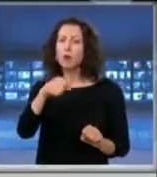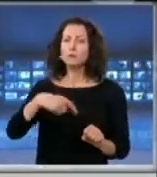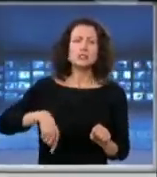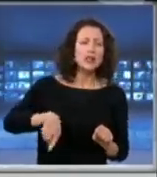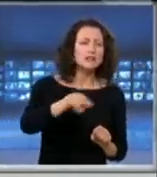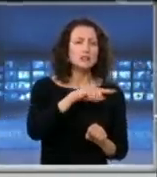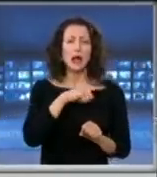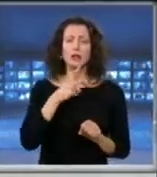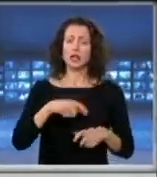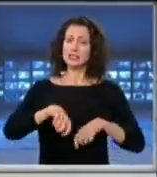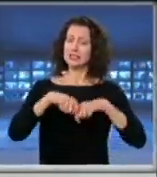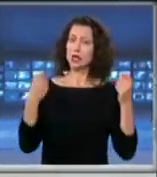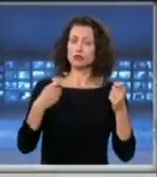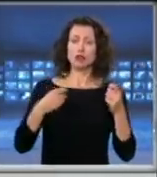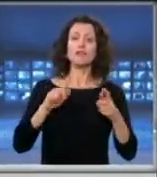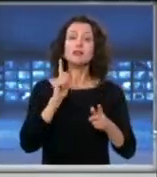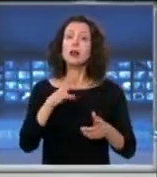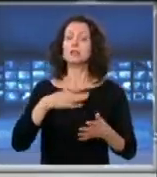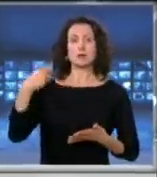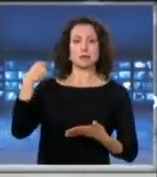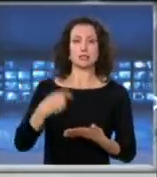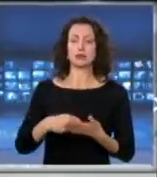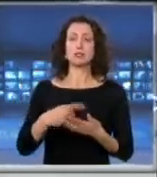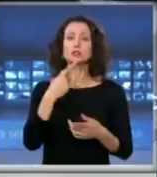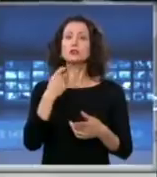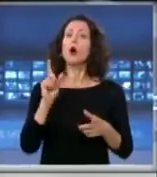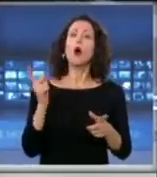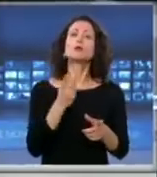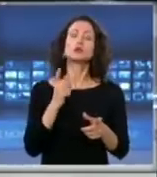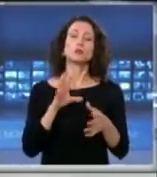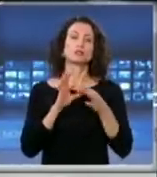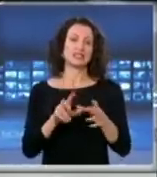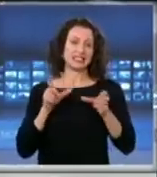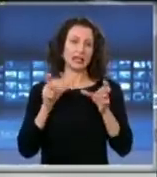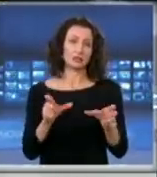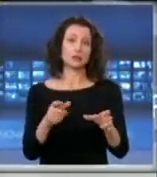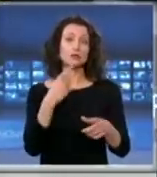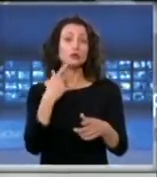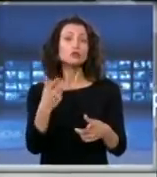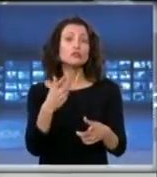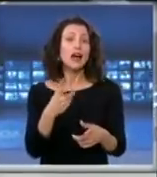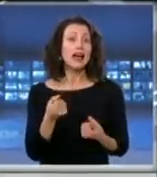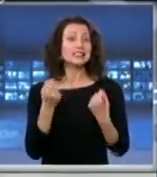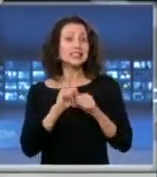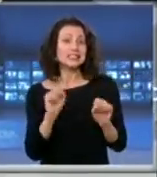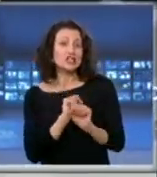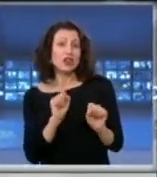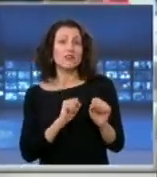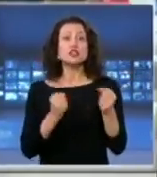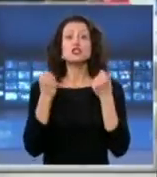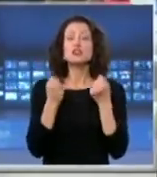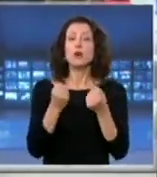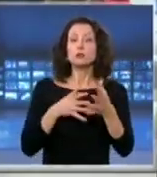карантината. Това застрашава, това на практика застрашава живота на хората и разбира се работата на